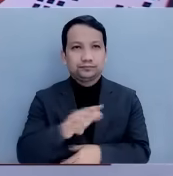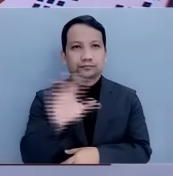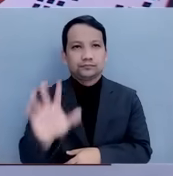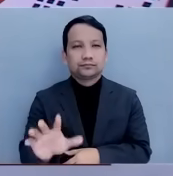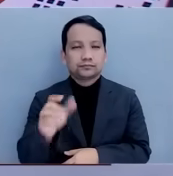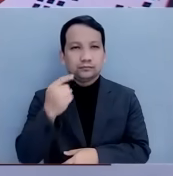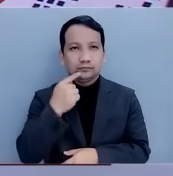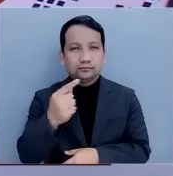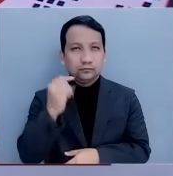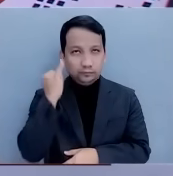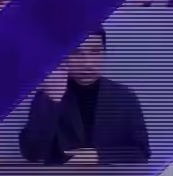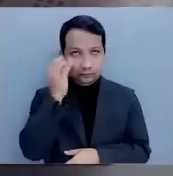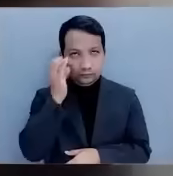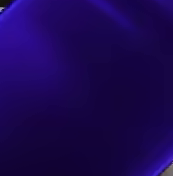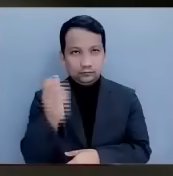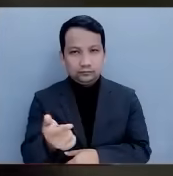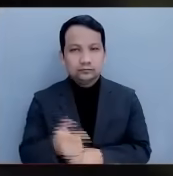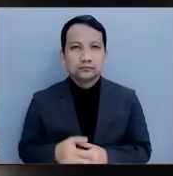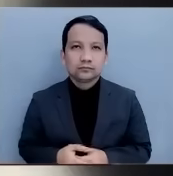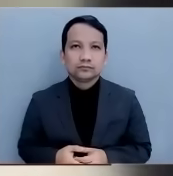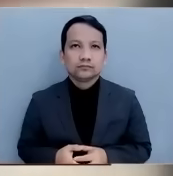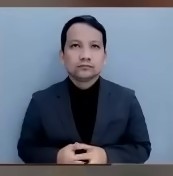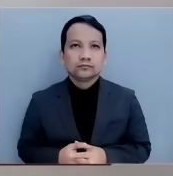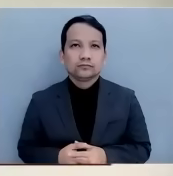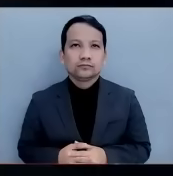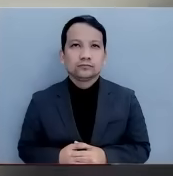ng balita niyan, si JC Cosico.